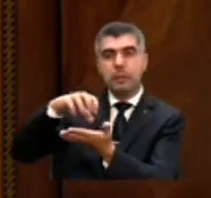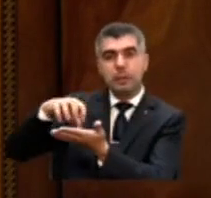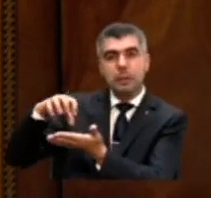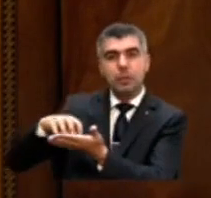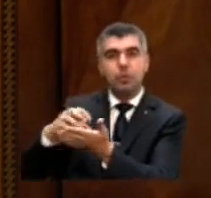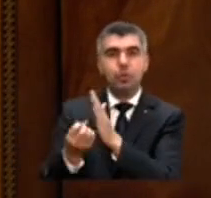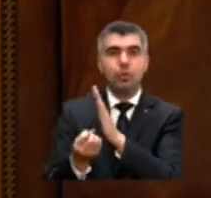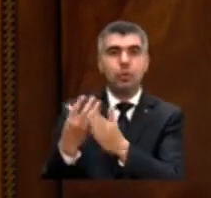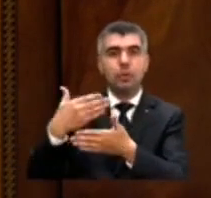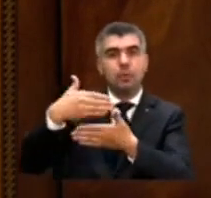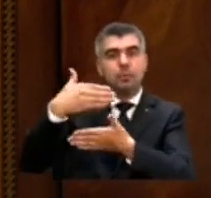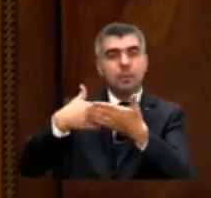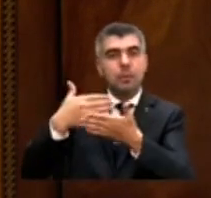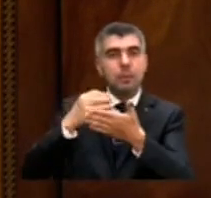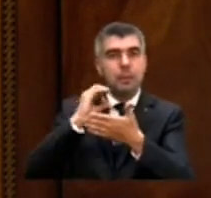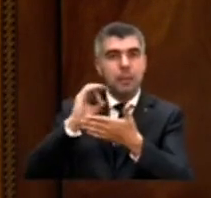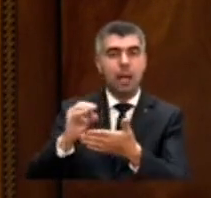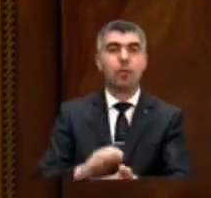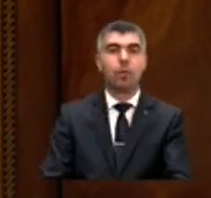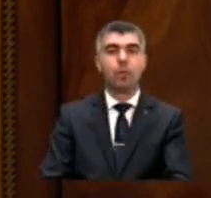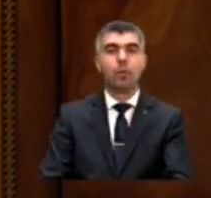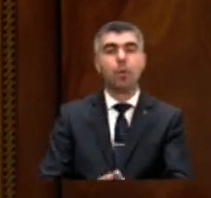الأولية وإحداث شبكات